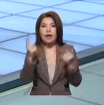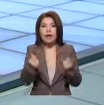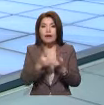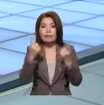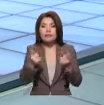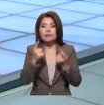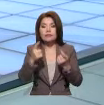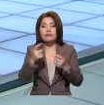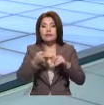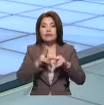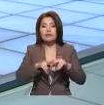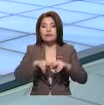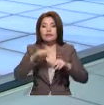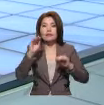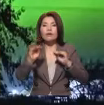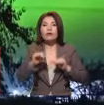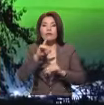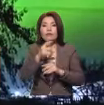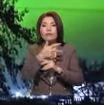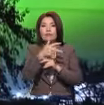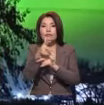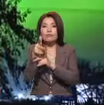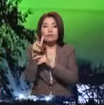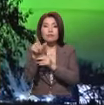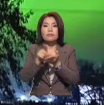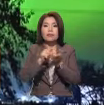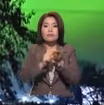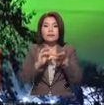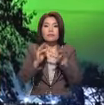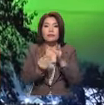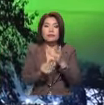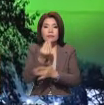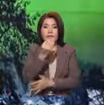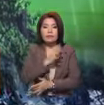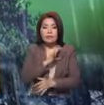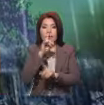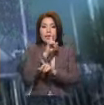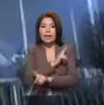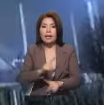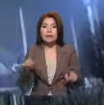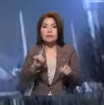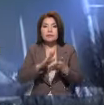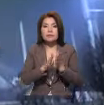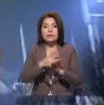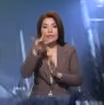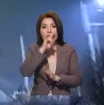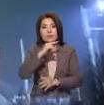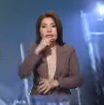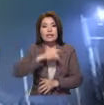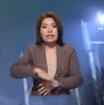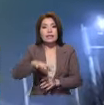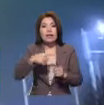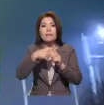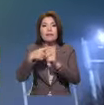ғана көрінетін полярлық сәулелерді жұртшылық смартфонға түсіріп, әлеуметтік желіде жариялады. Ерекше құбылысты тек қазақстандықтар ғана емес, Ресей мен